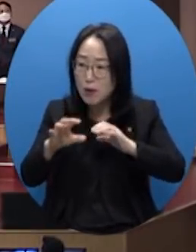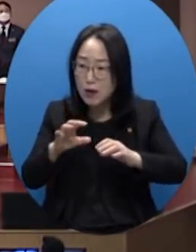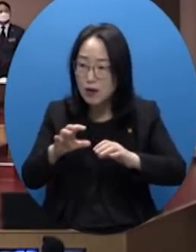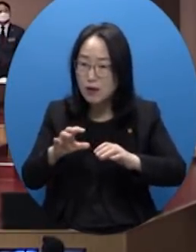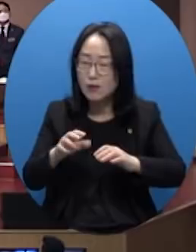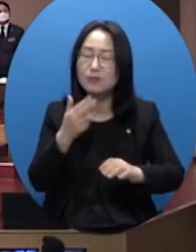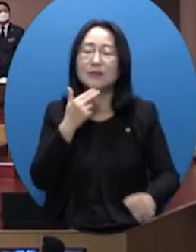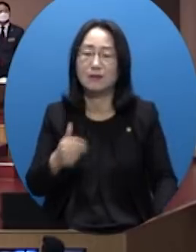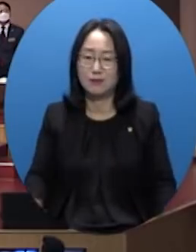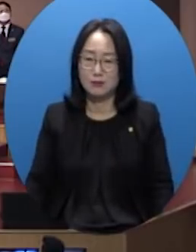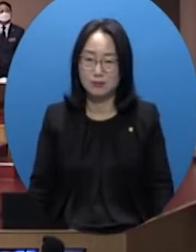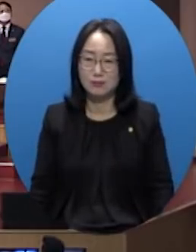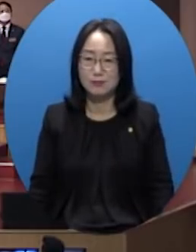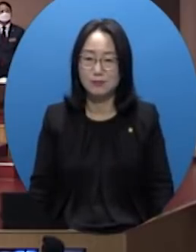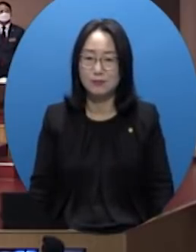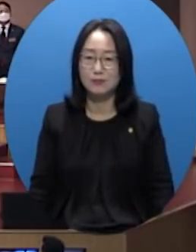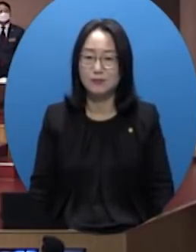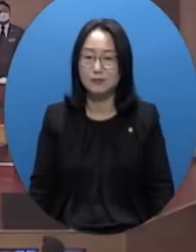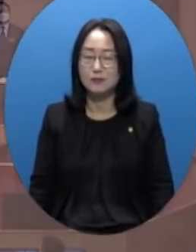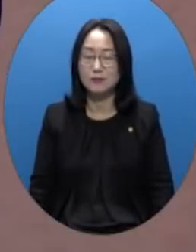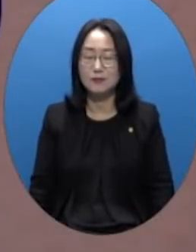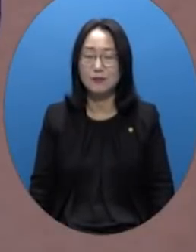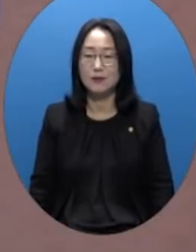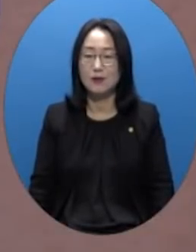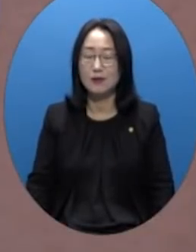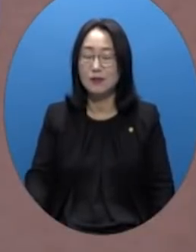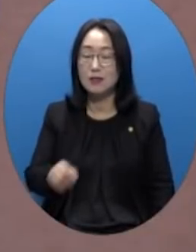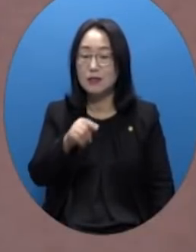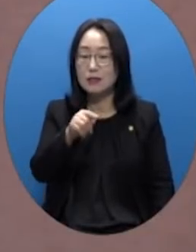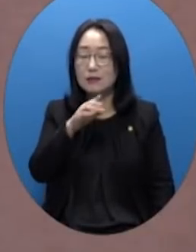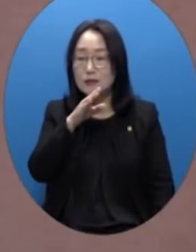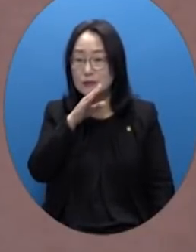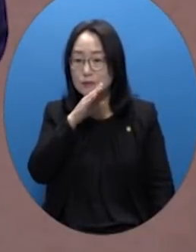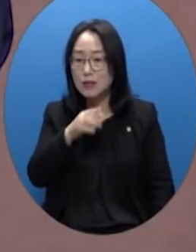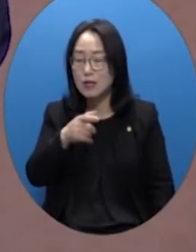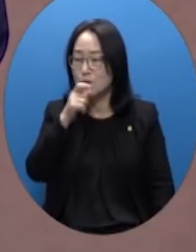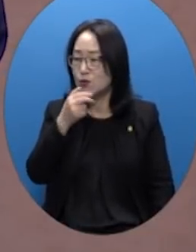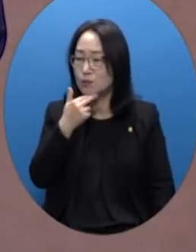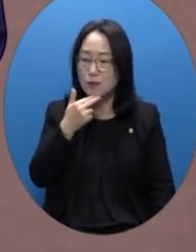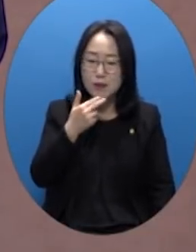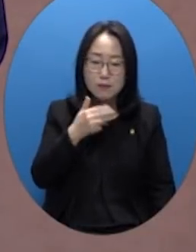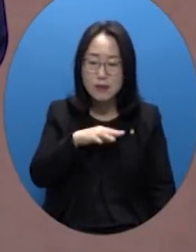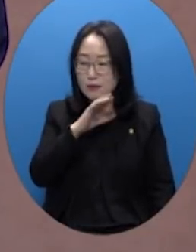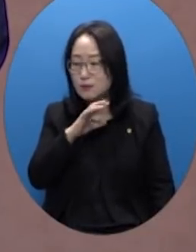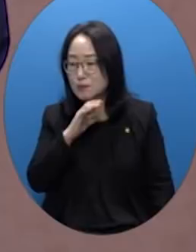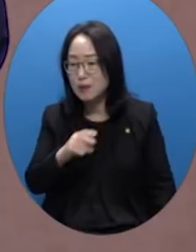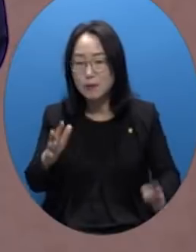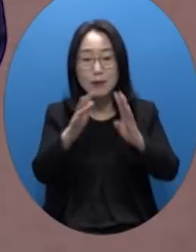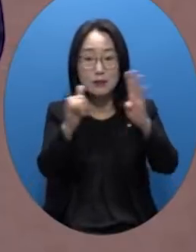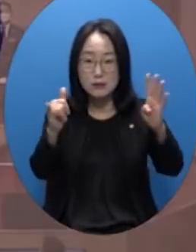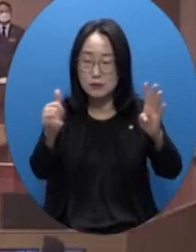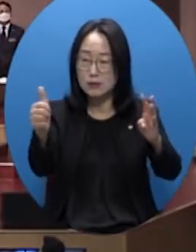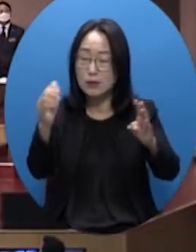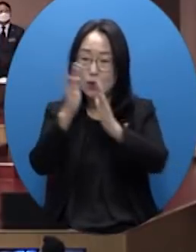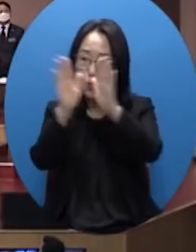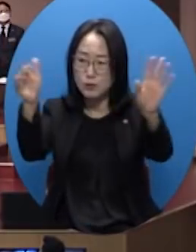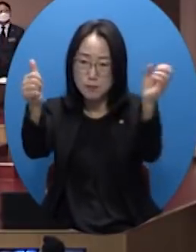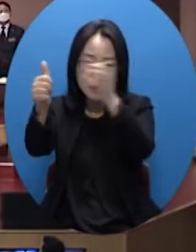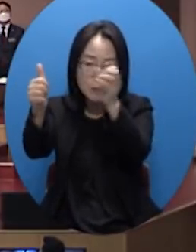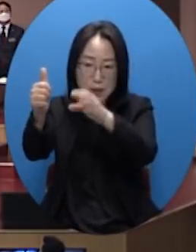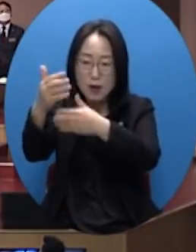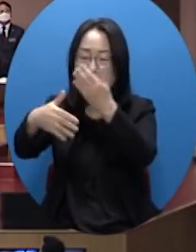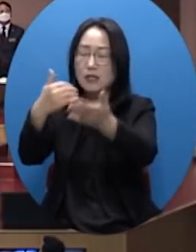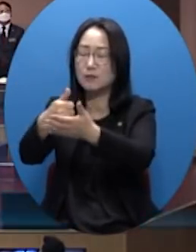않았습니다 저들이 신강 에서도 무리 없다고 불평할 때 모세가 하나님께 엎드려 불어